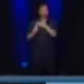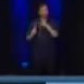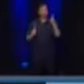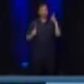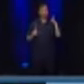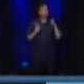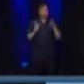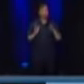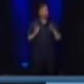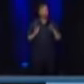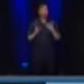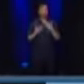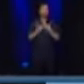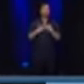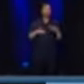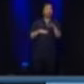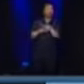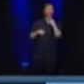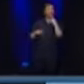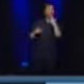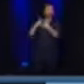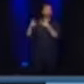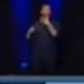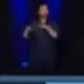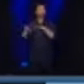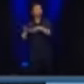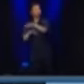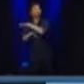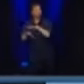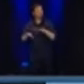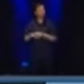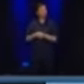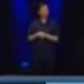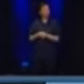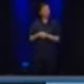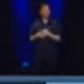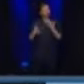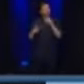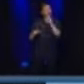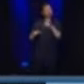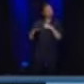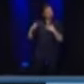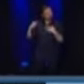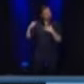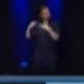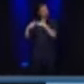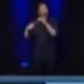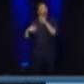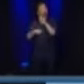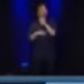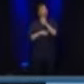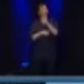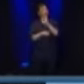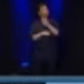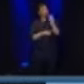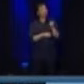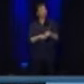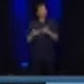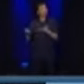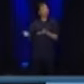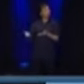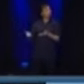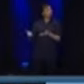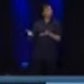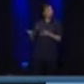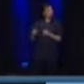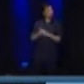bon, c'est vrai qu'on l'a fait via les écoles, c'était peut-être plus facile, mais on est à 73 %. Donc,